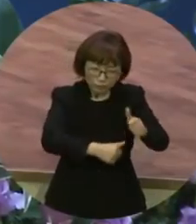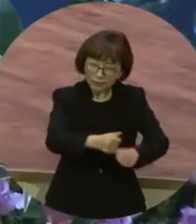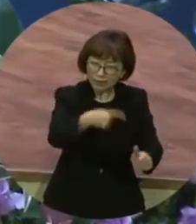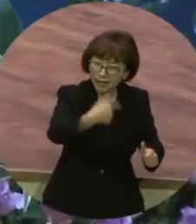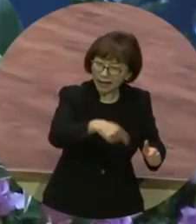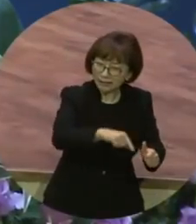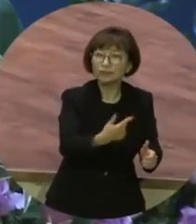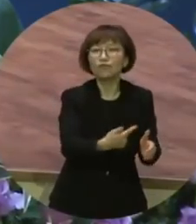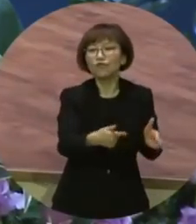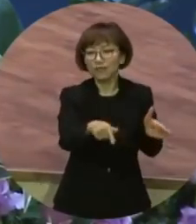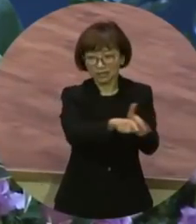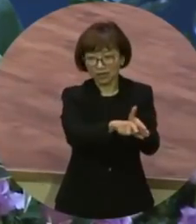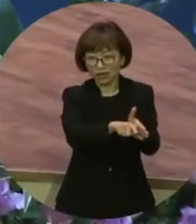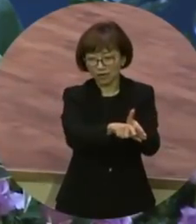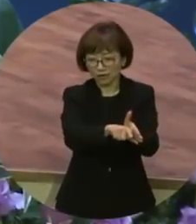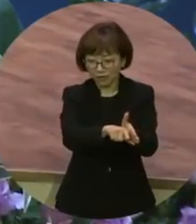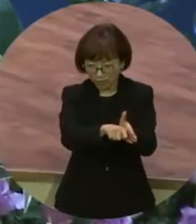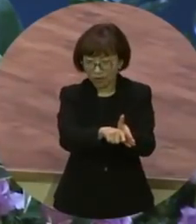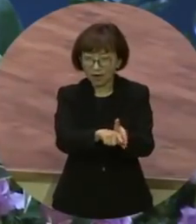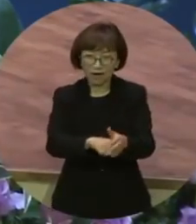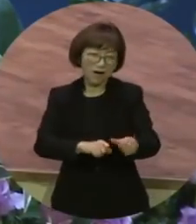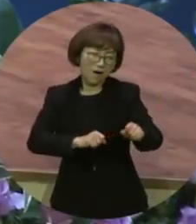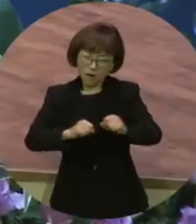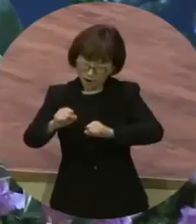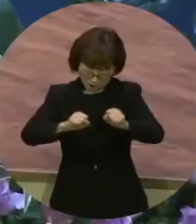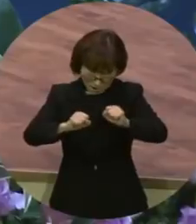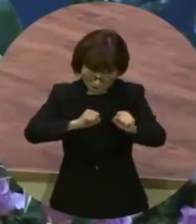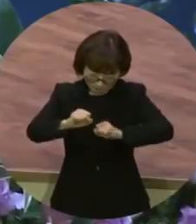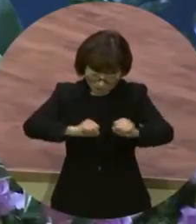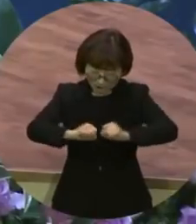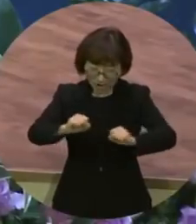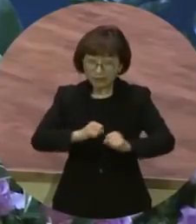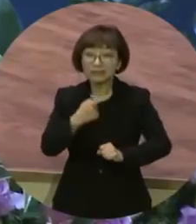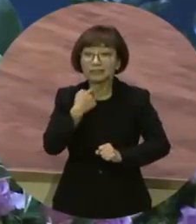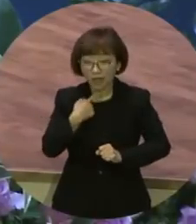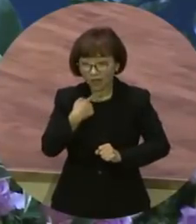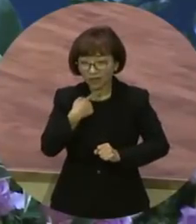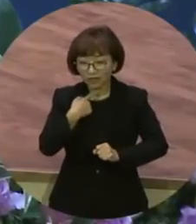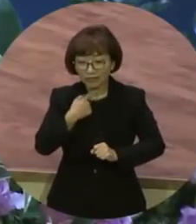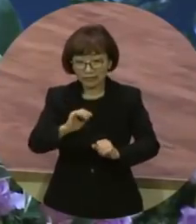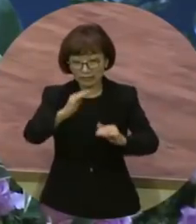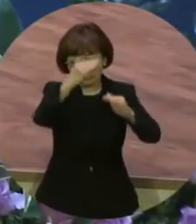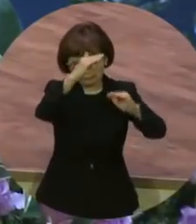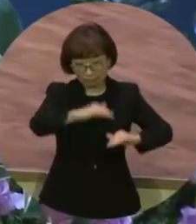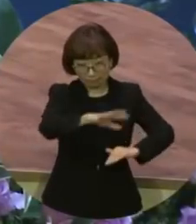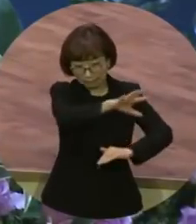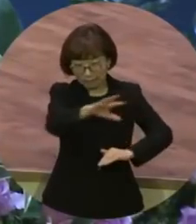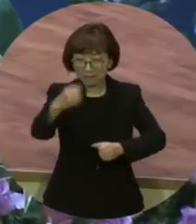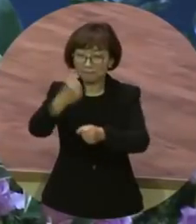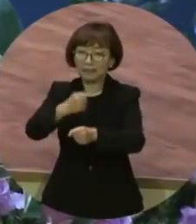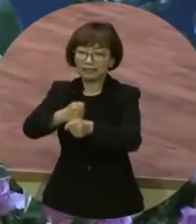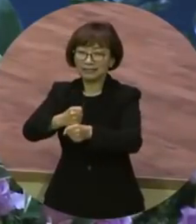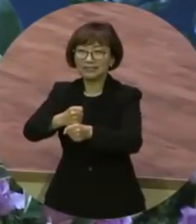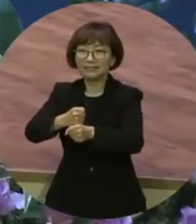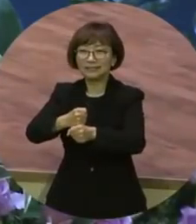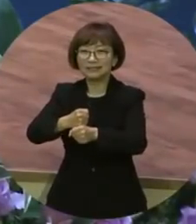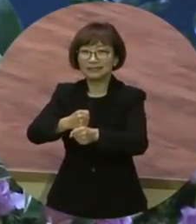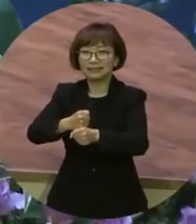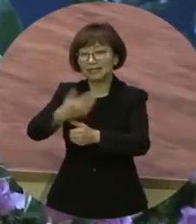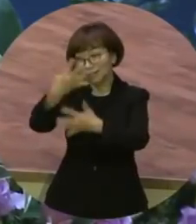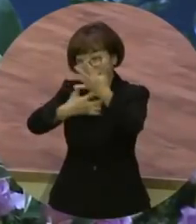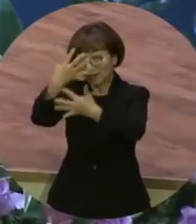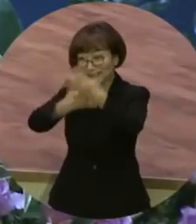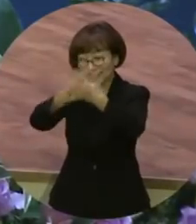실제로 그 생명 건 헌신들을 통해 사전 하나가 남겨졌고 그 사전을 통해 전 세계 3,000개 언어 중